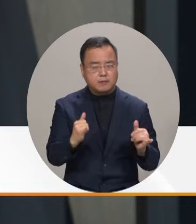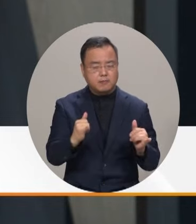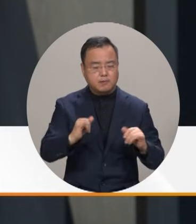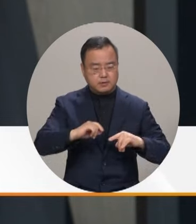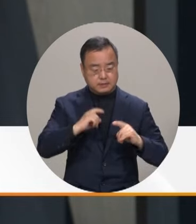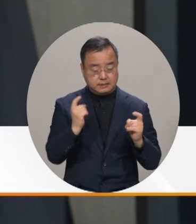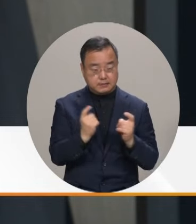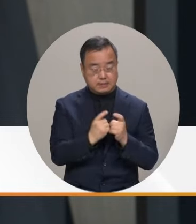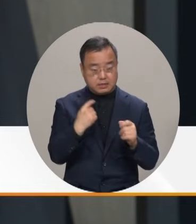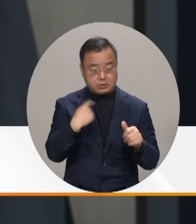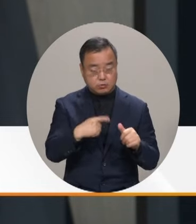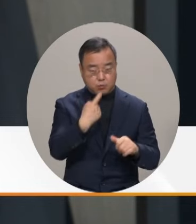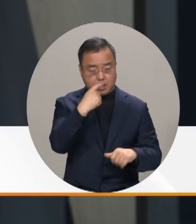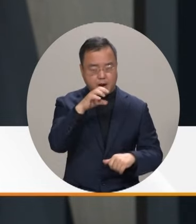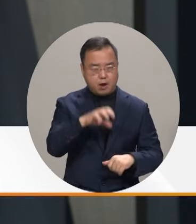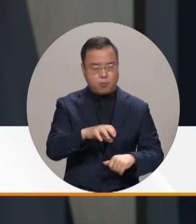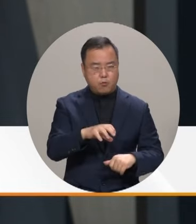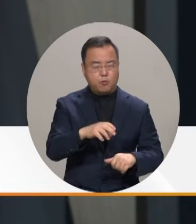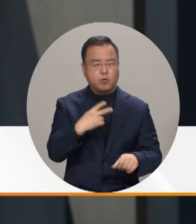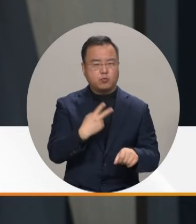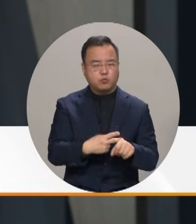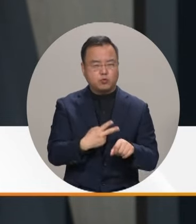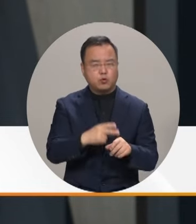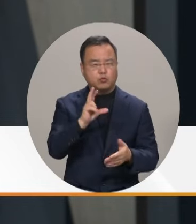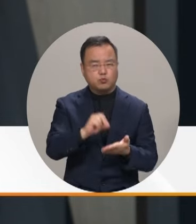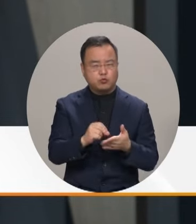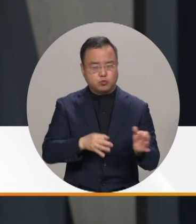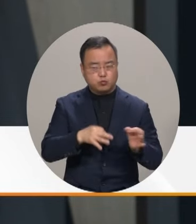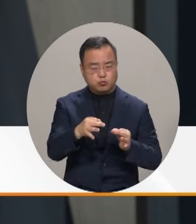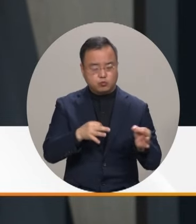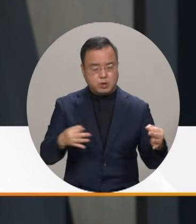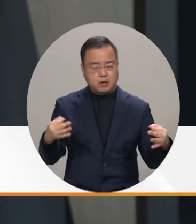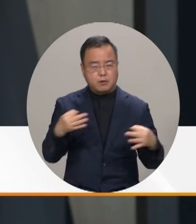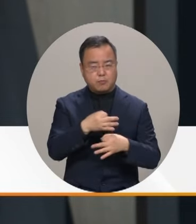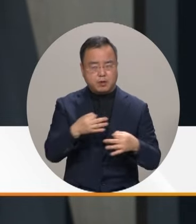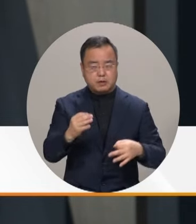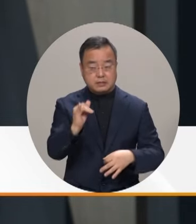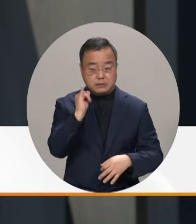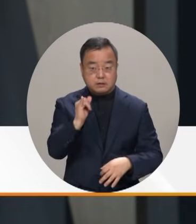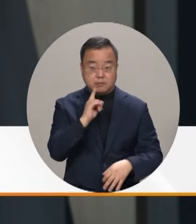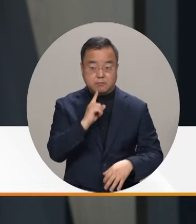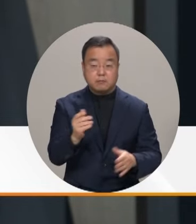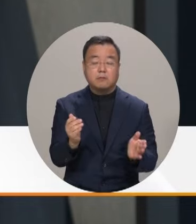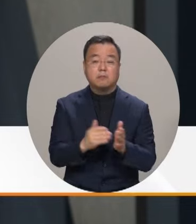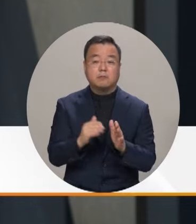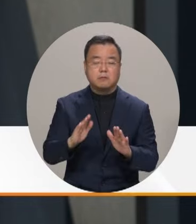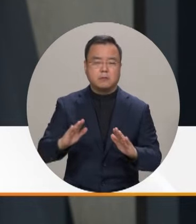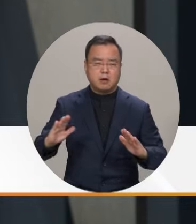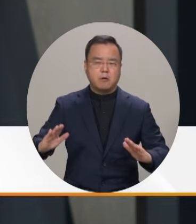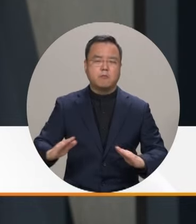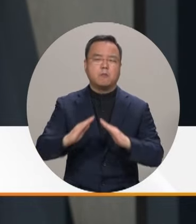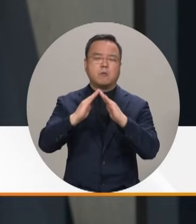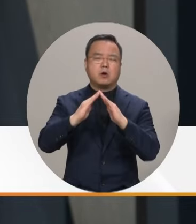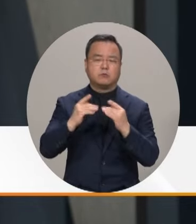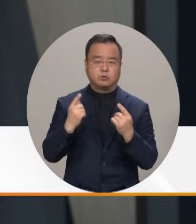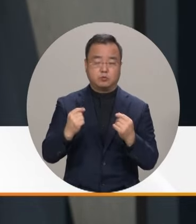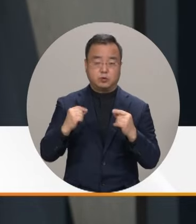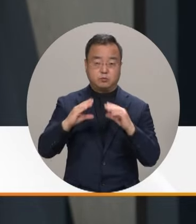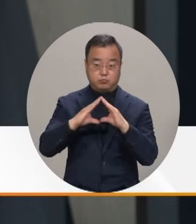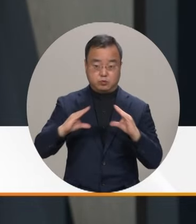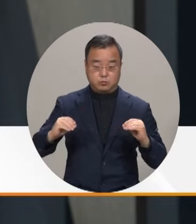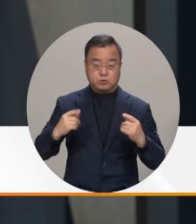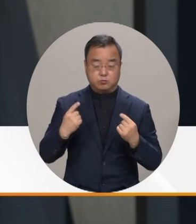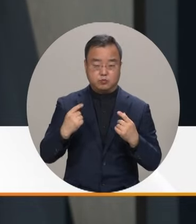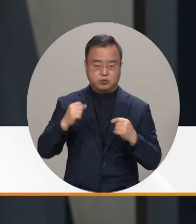업체 사이의 문난 거래가 조직적으로 이루어졌다는 사실들이 확인이 됐는데요 마치 피라미드 조직처럼 움직였다는